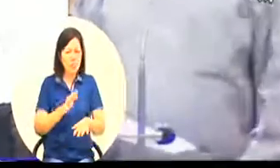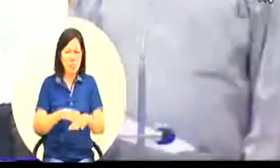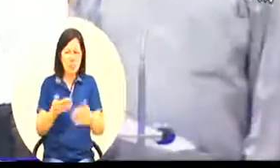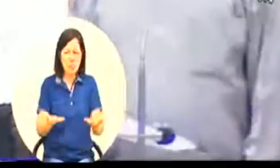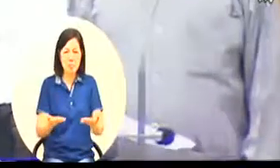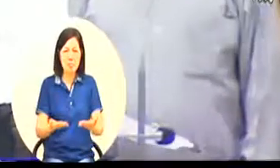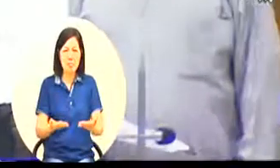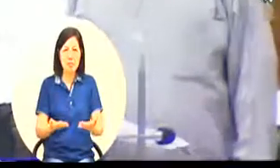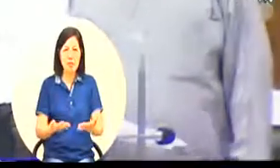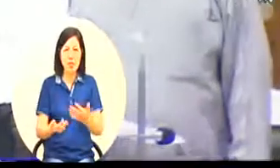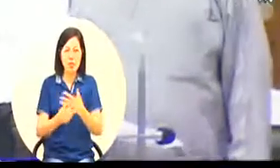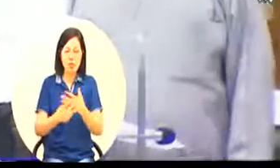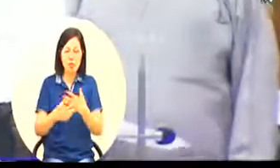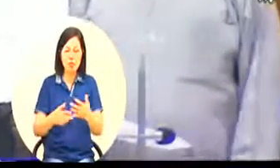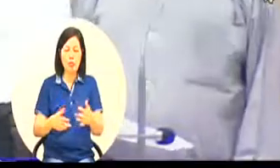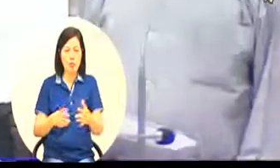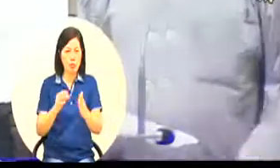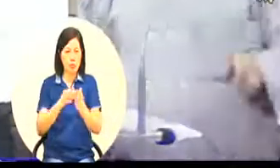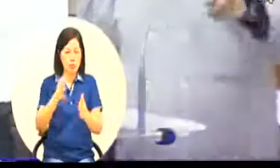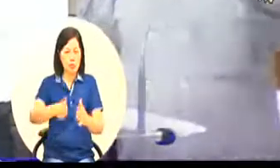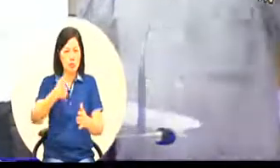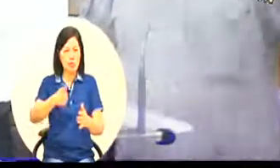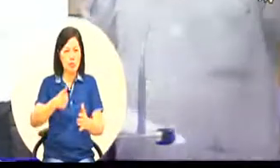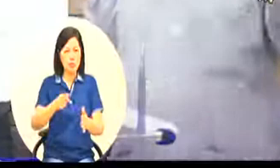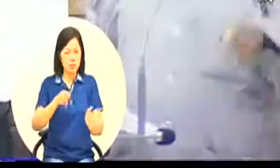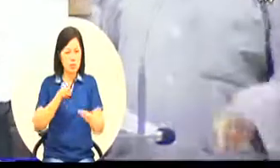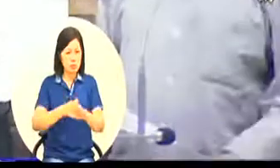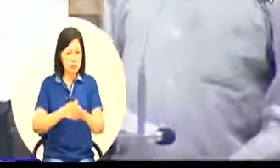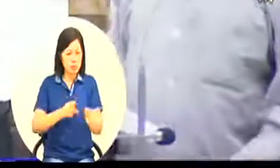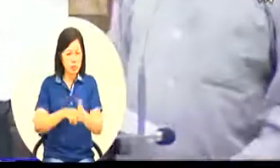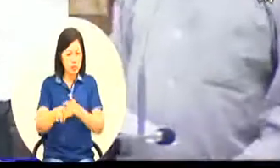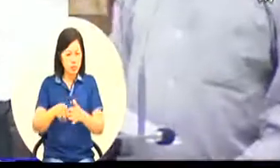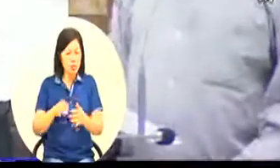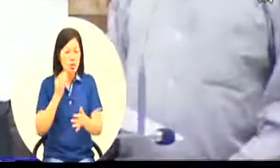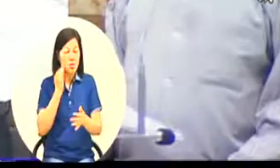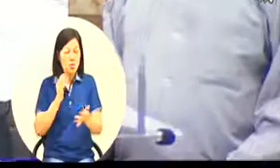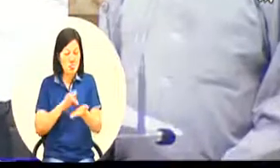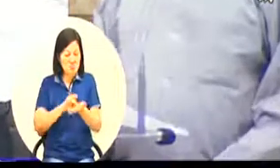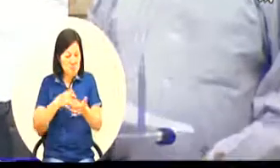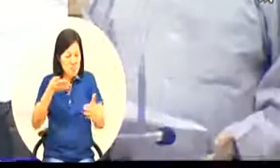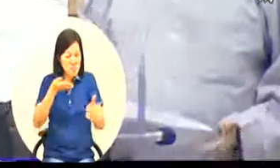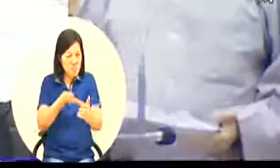咱个卫生局长伊遐个专业的角度，无用药甲头下边啊呢？